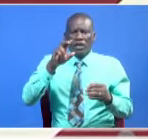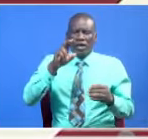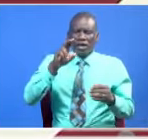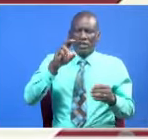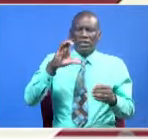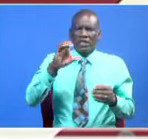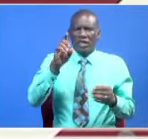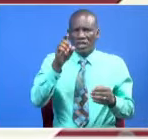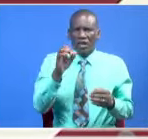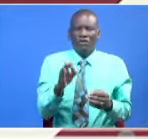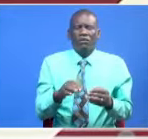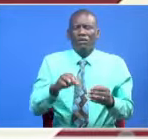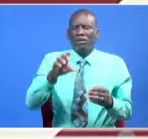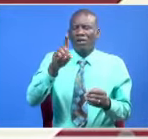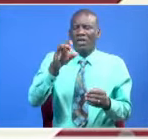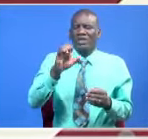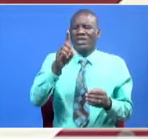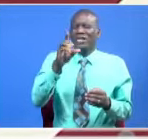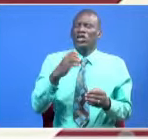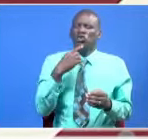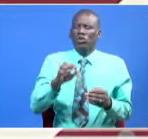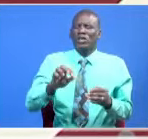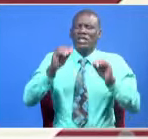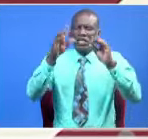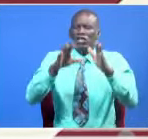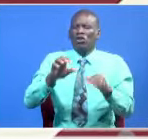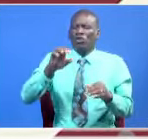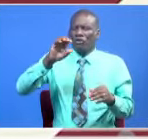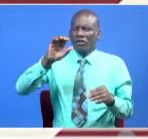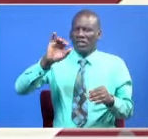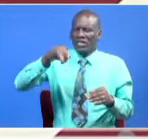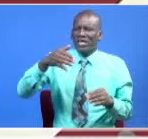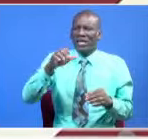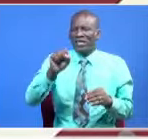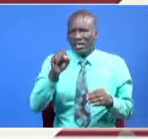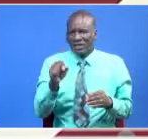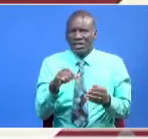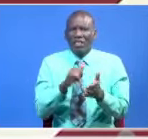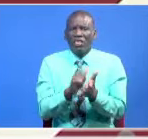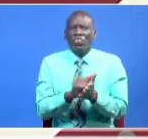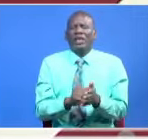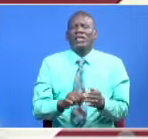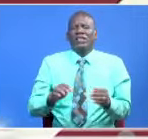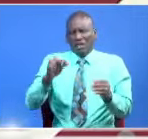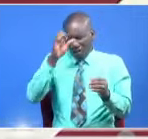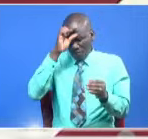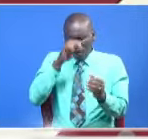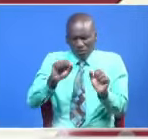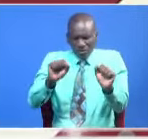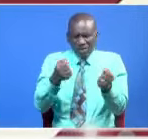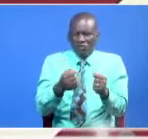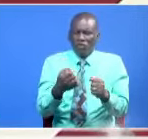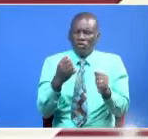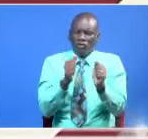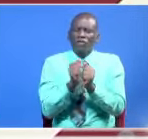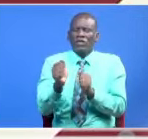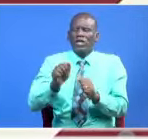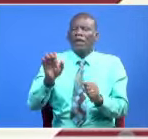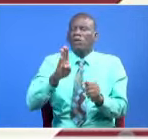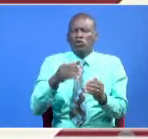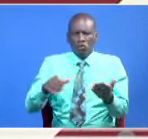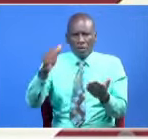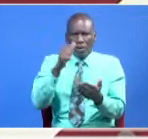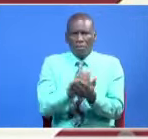pia amewahakikishia walimu wa JSS wanaogoma kwamba serikali imetenga bilioni 15 katika bajeti kwa ajili ya ajira